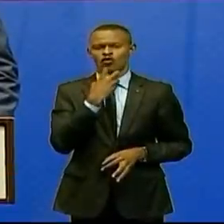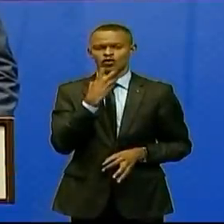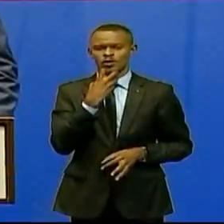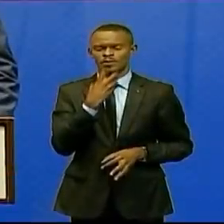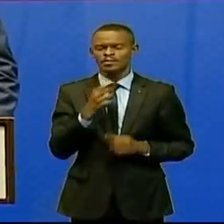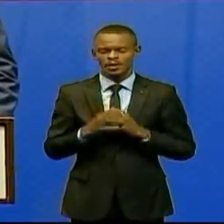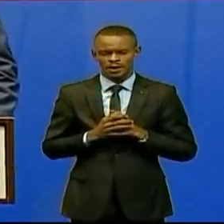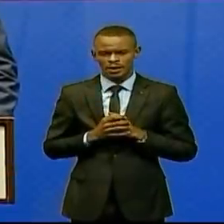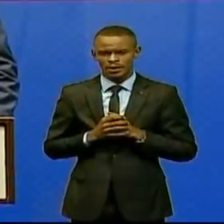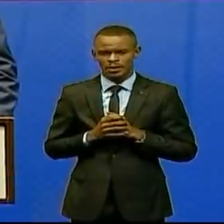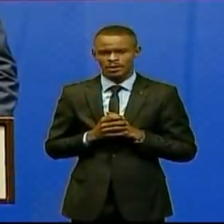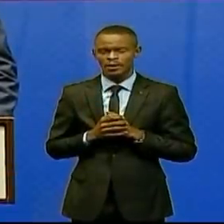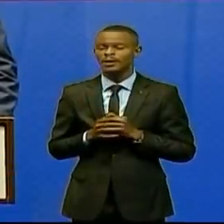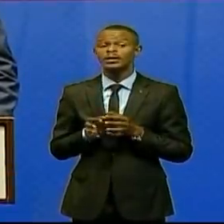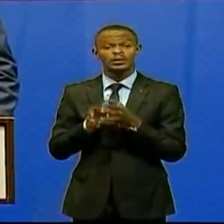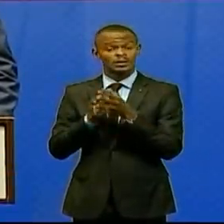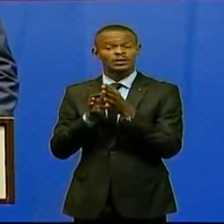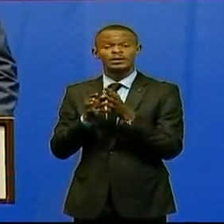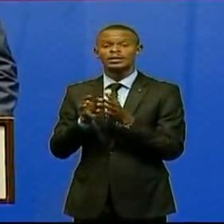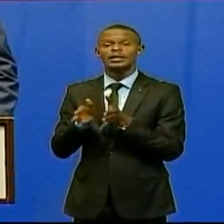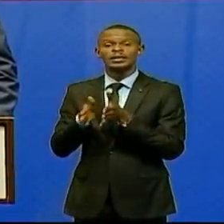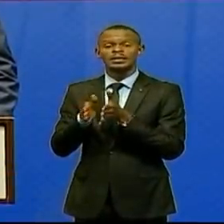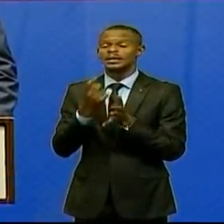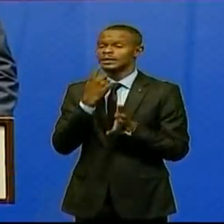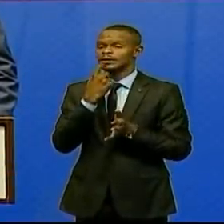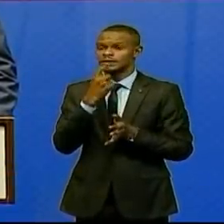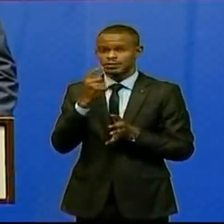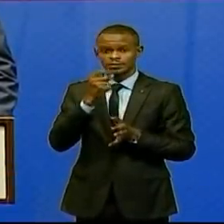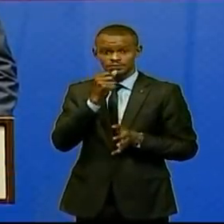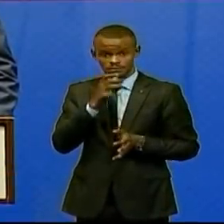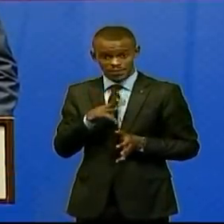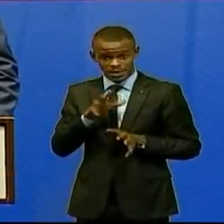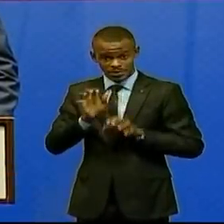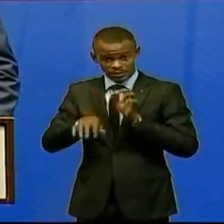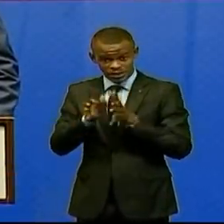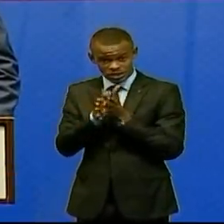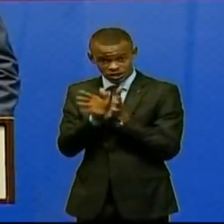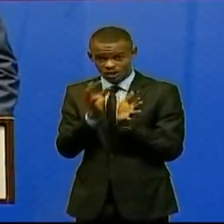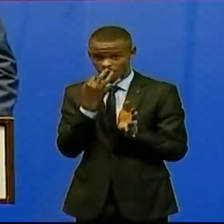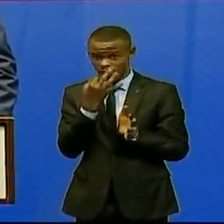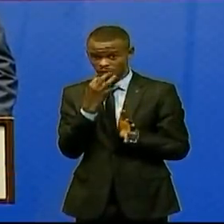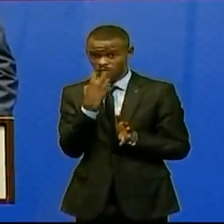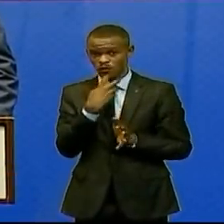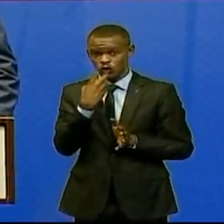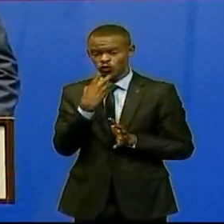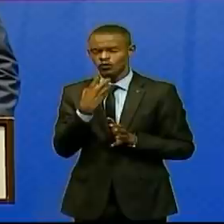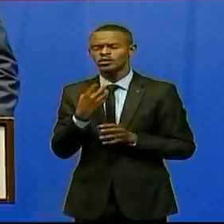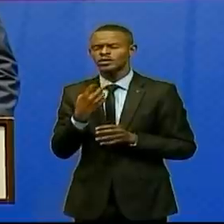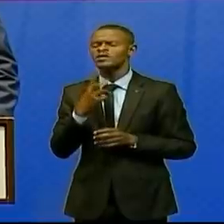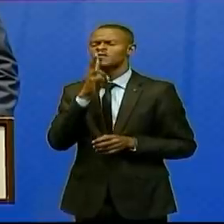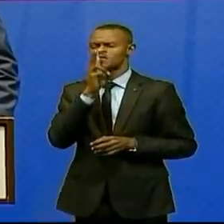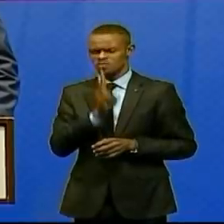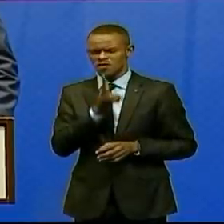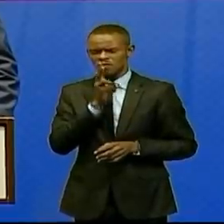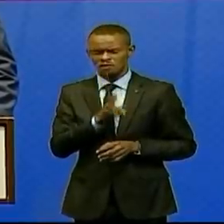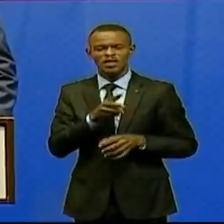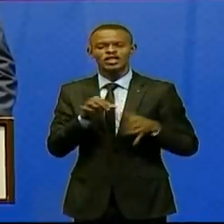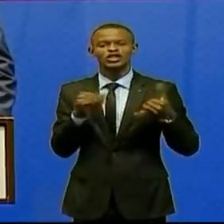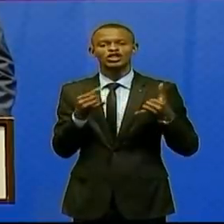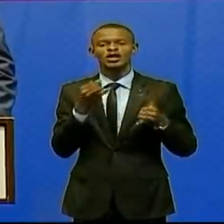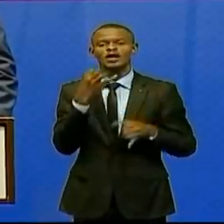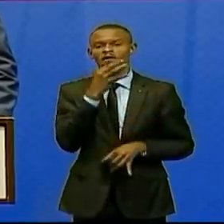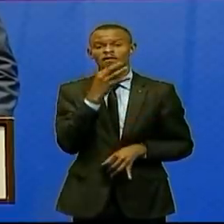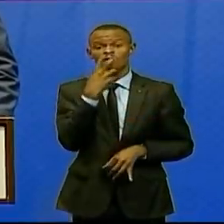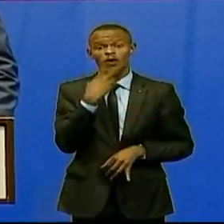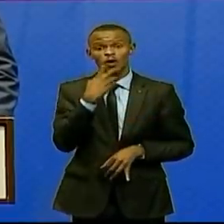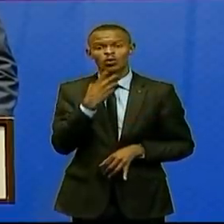engagement ferme pour la tenue de ces Jeux à Kinshasa. La deuxième note a porté sur